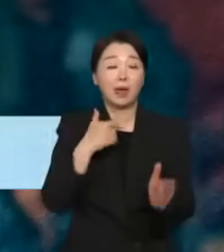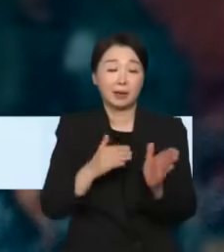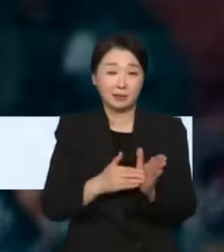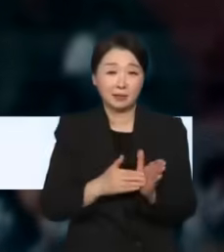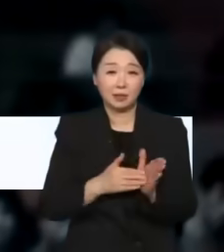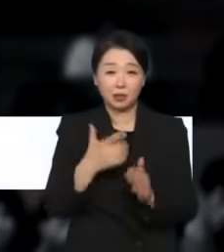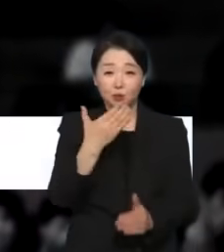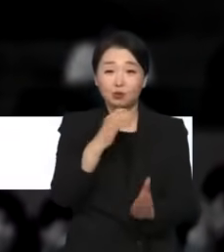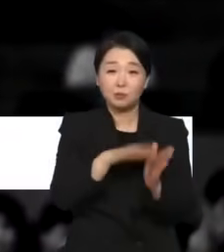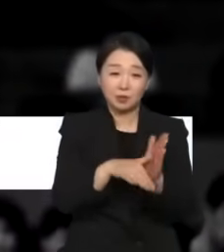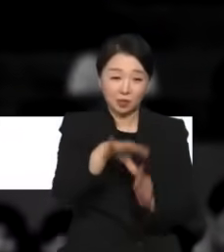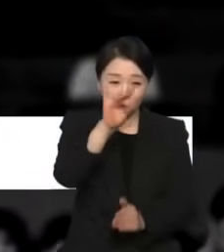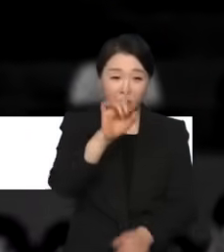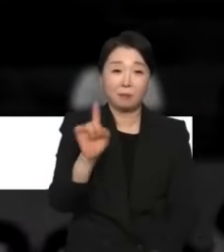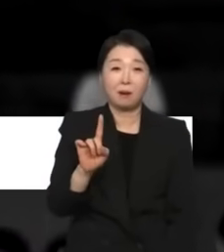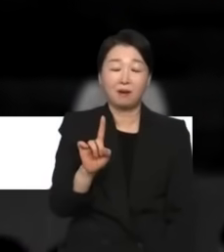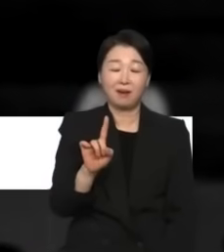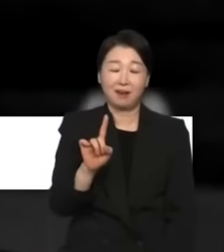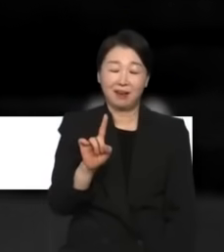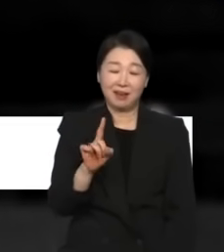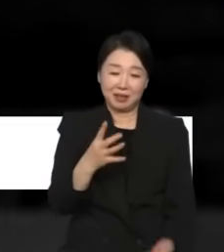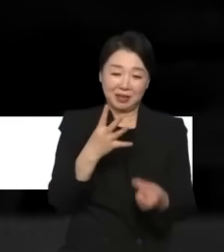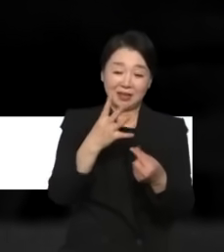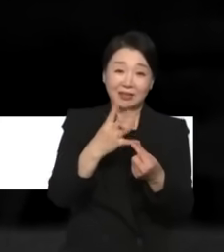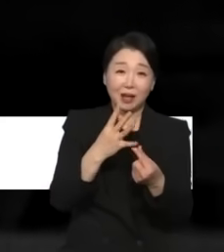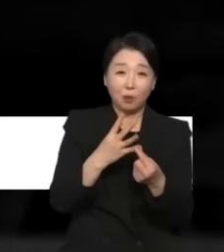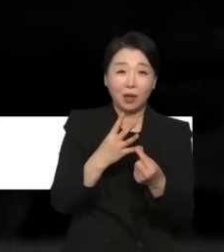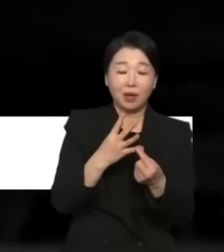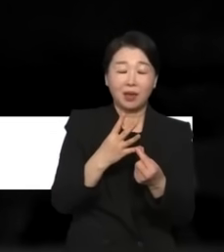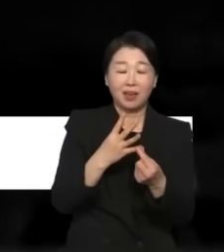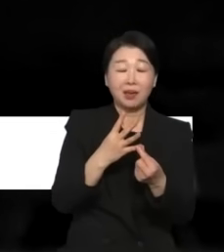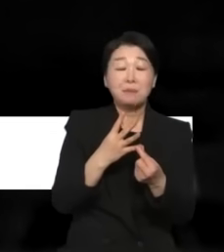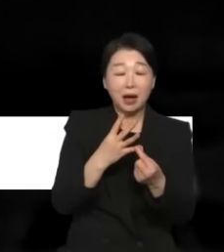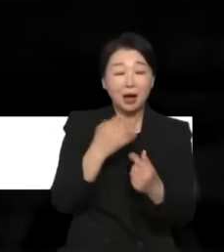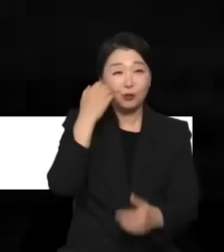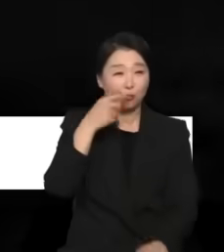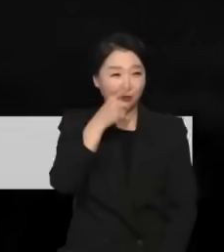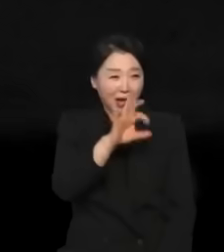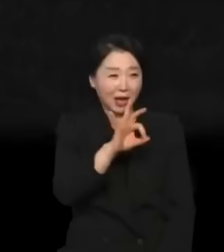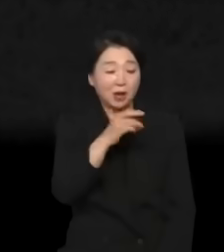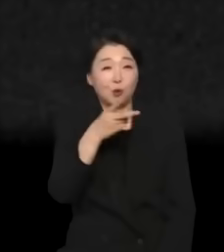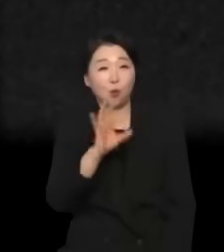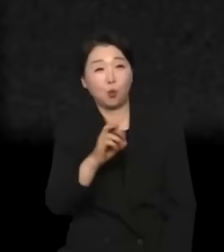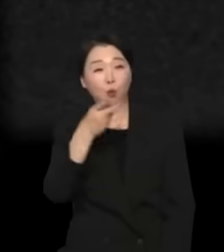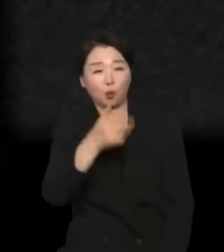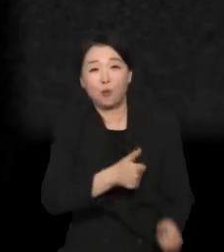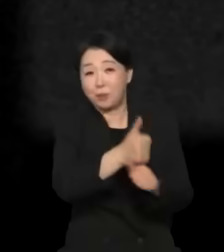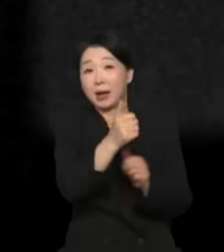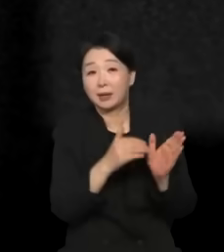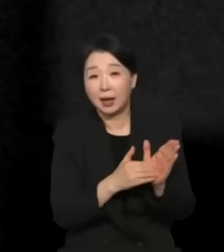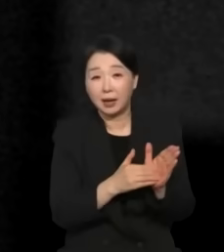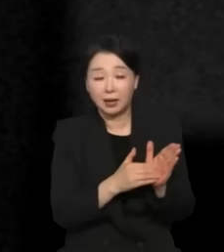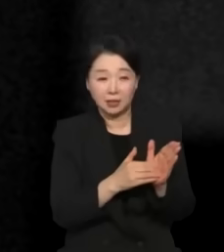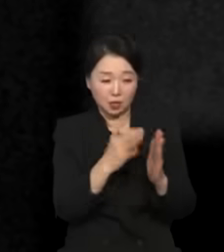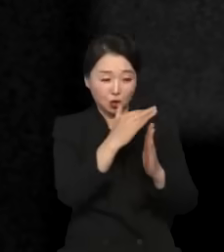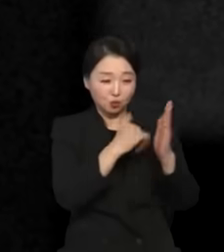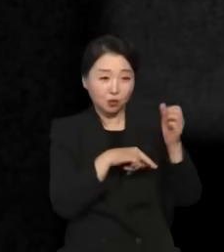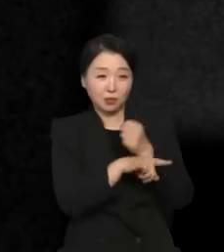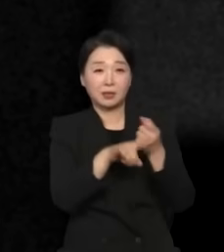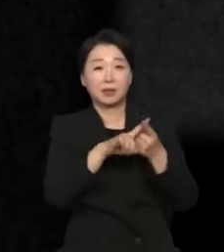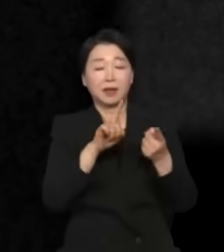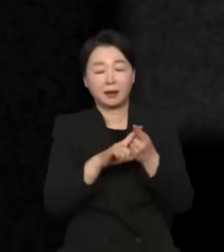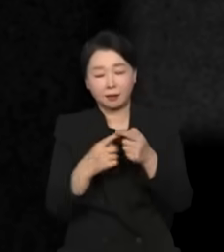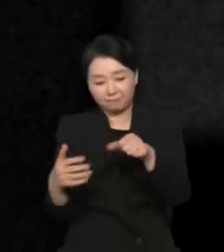1990년대 초반엔 당시 4회 연속 천하장사를 노리던 강호동을 꺾기도 했습니다. 유족들의 뜻에 따라 빈소는